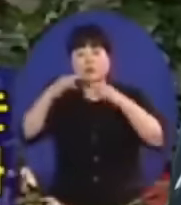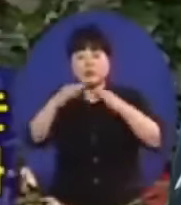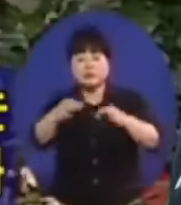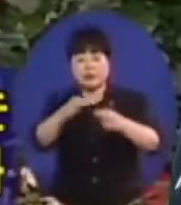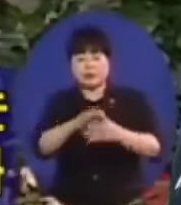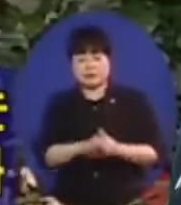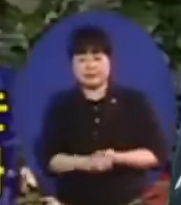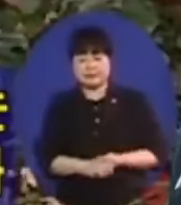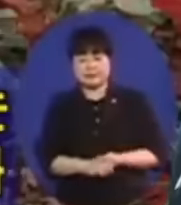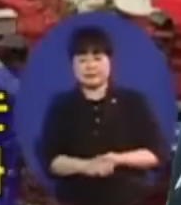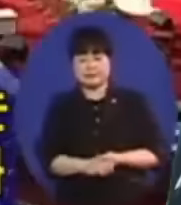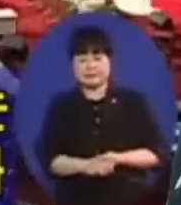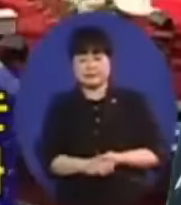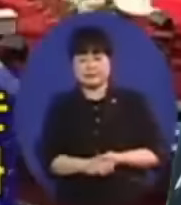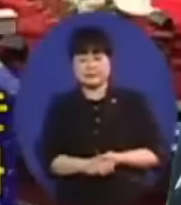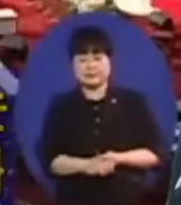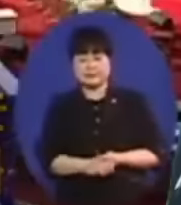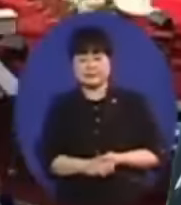부르시는 이십니다.